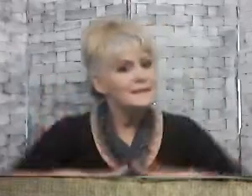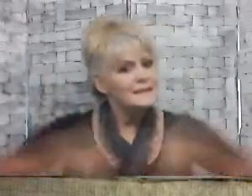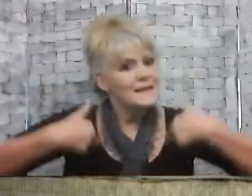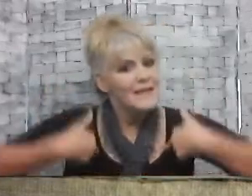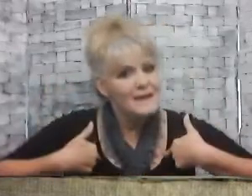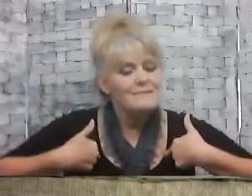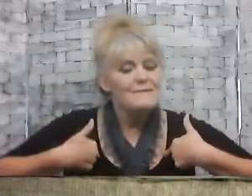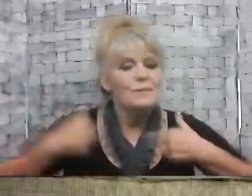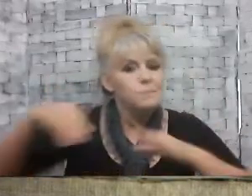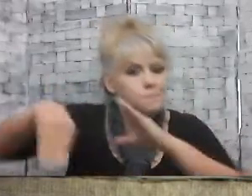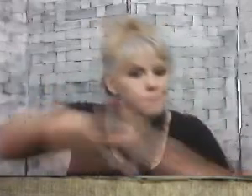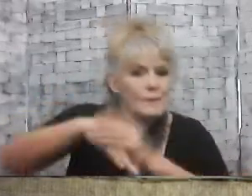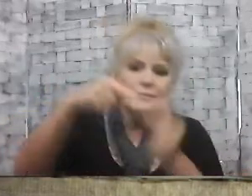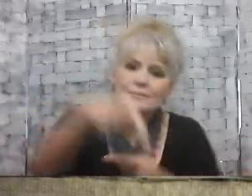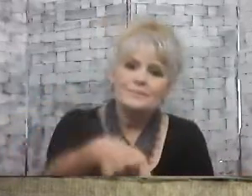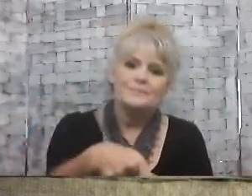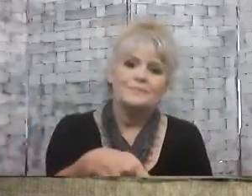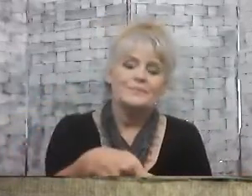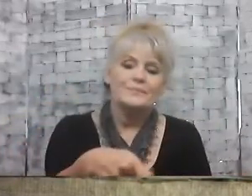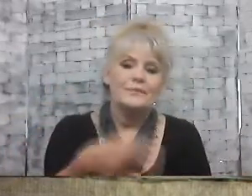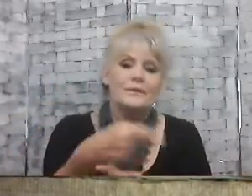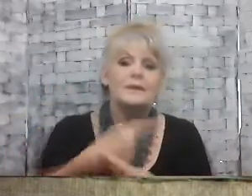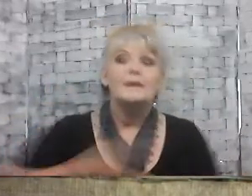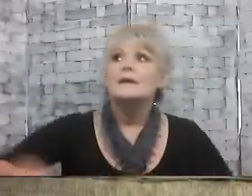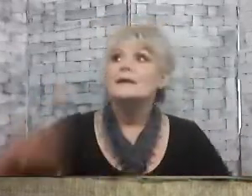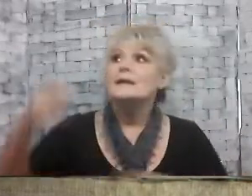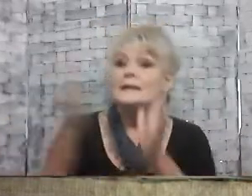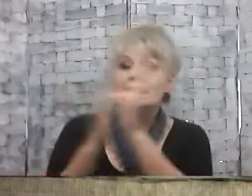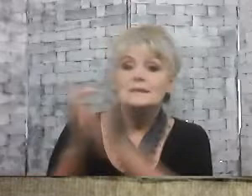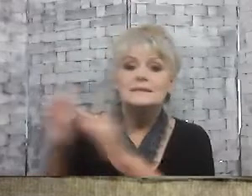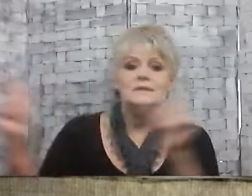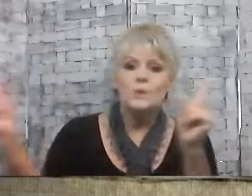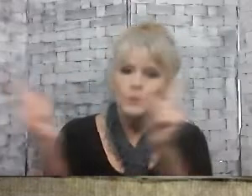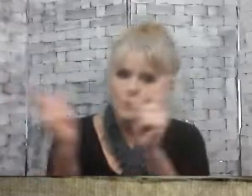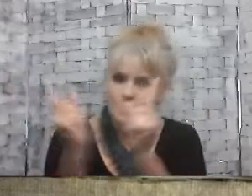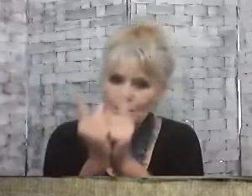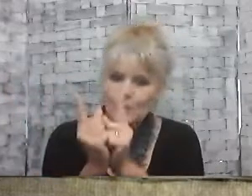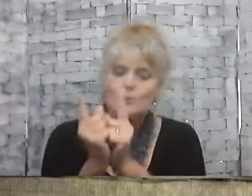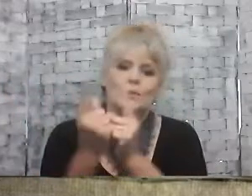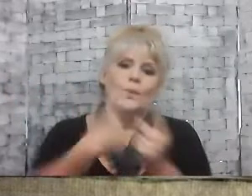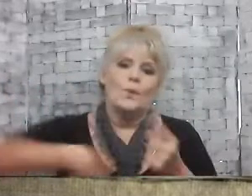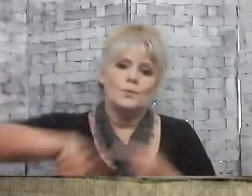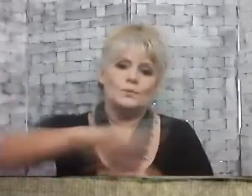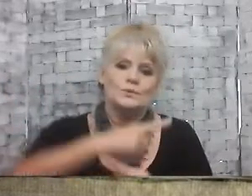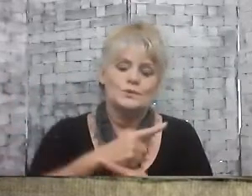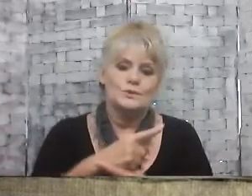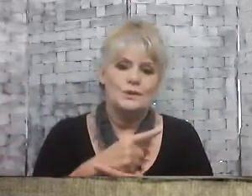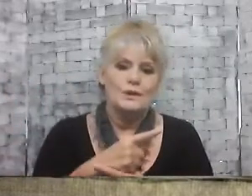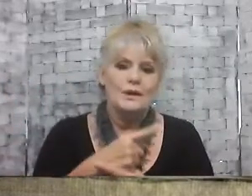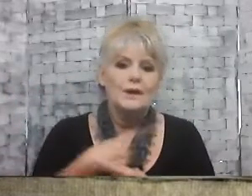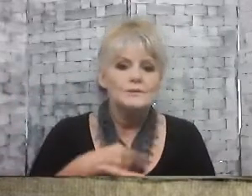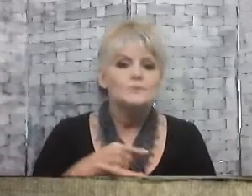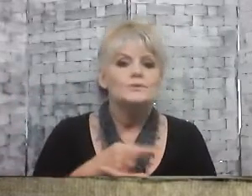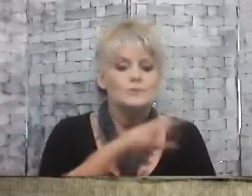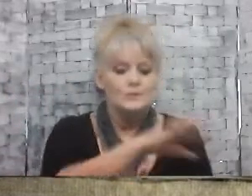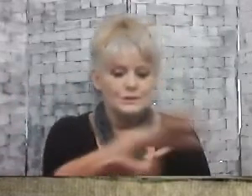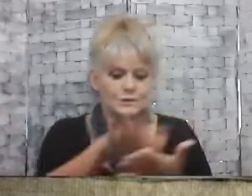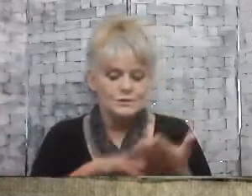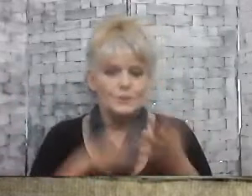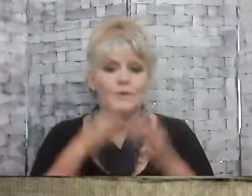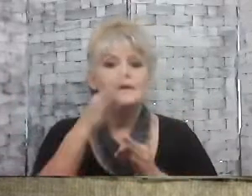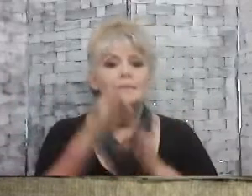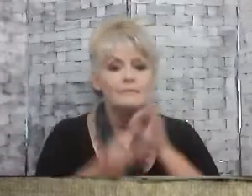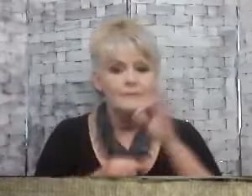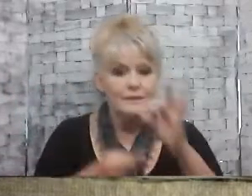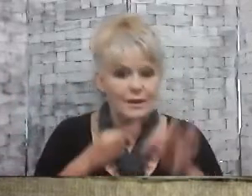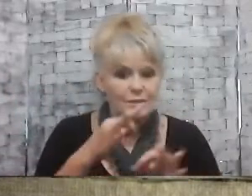en dis hoekom hulle sy story vertel het. En hy ontmoet ons deur dat ons die story vertel. So ek gaan vir ons die kaars